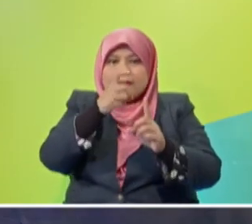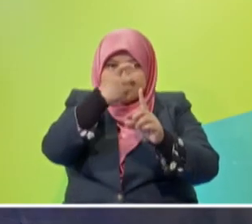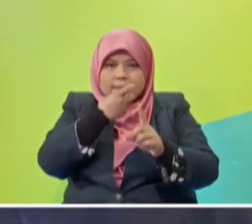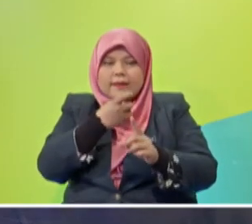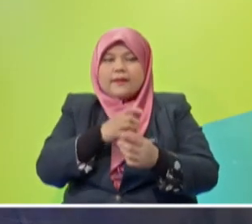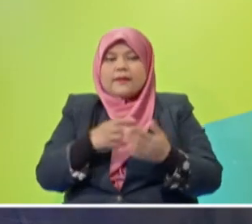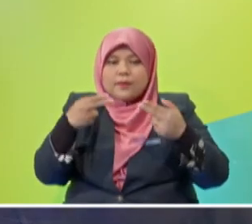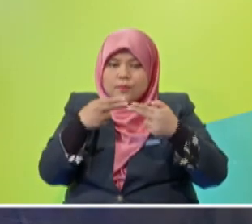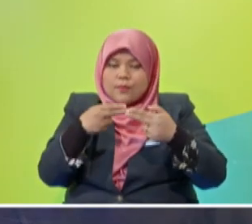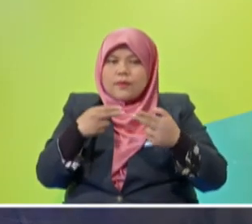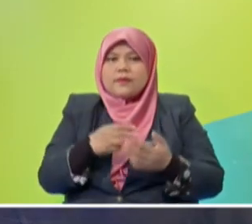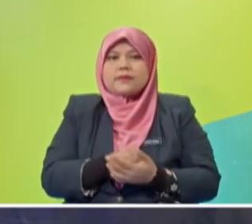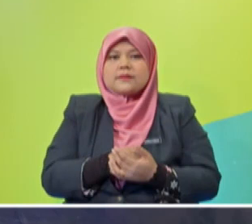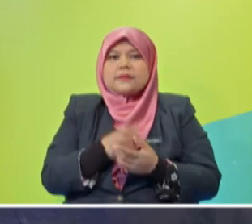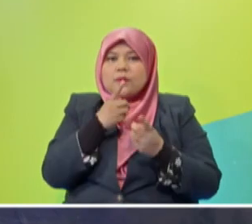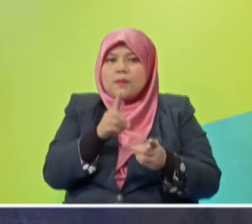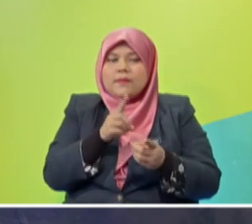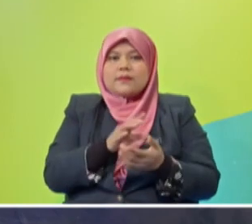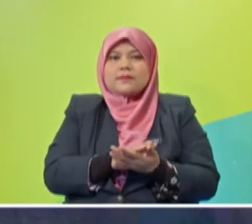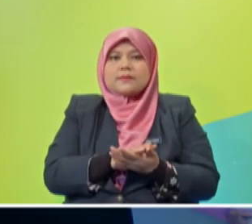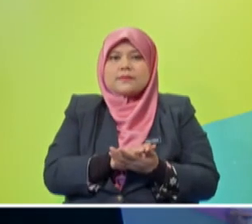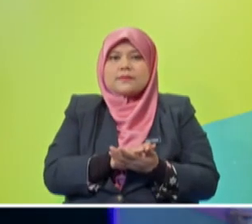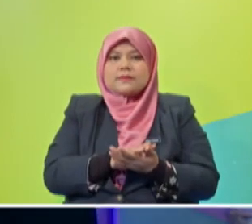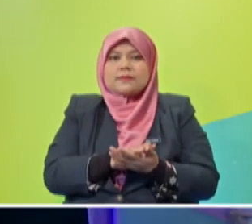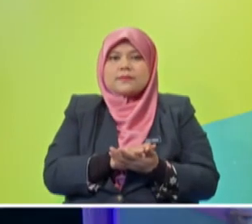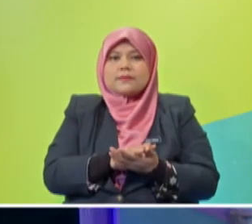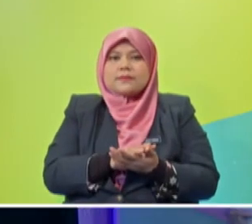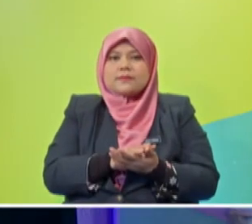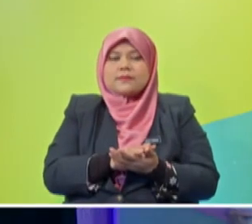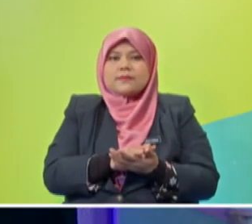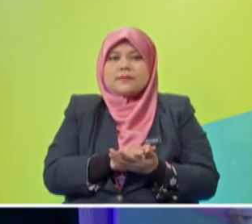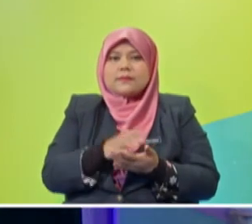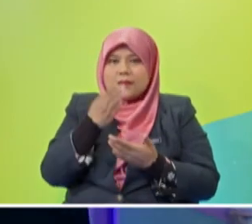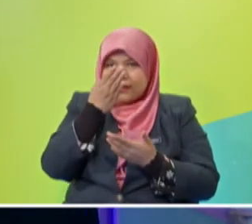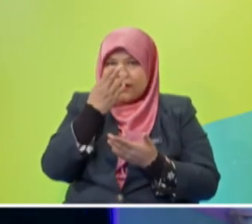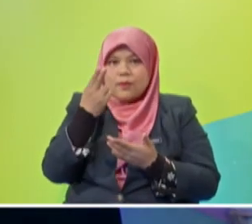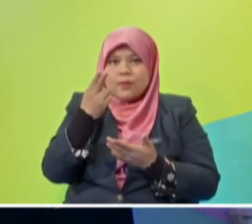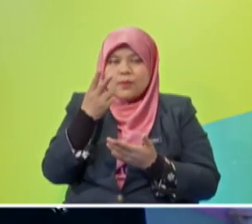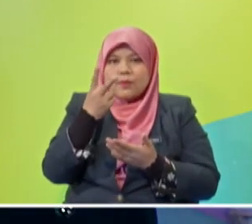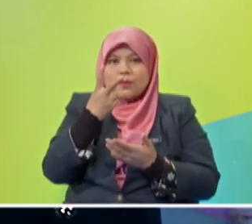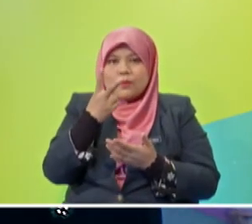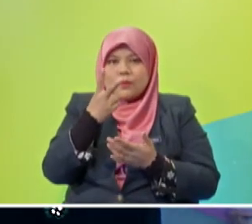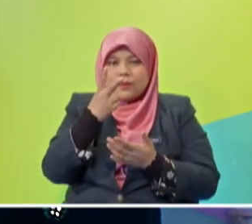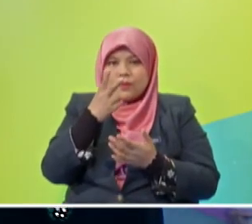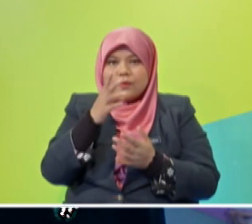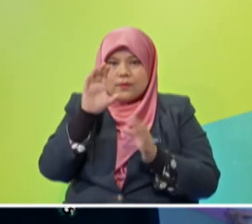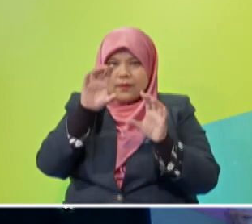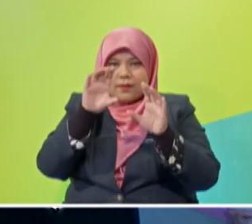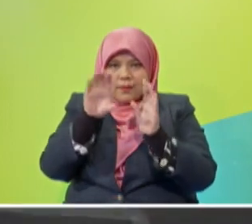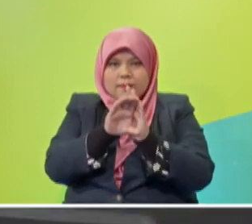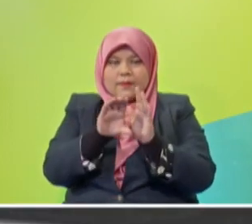ini. Silakan, cikgu. Okey, ini jawapan dia. Aktiviti ekonomi akan menyediakan pelbagai peluang pekerjaan kepada